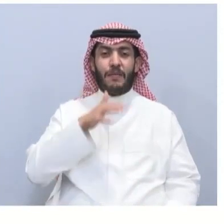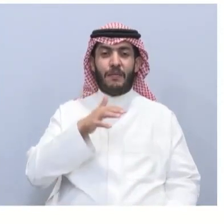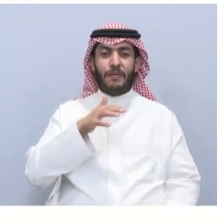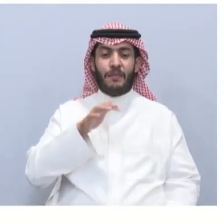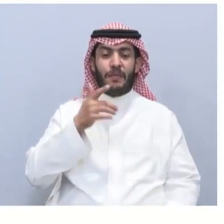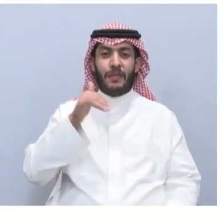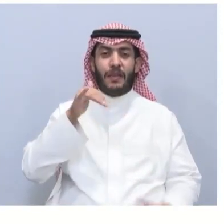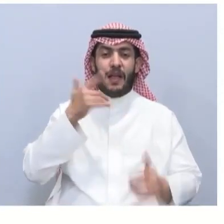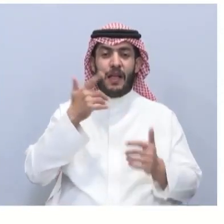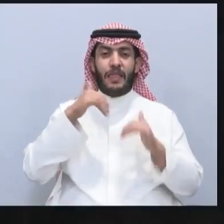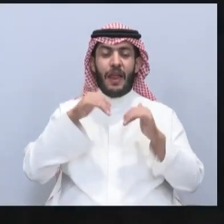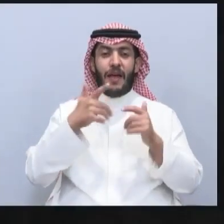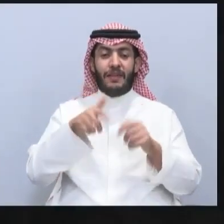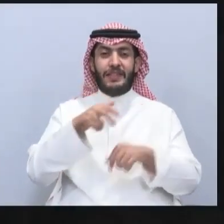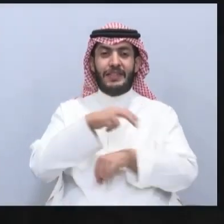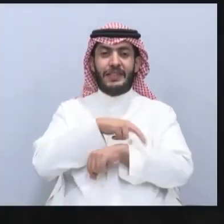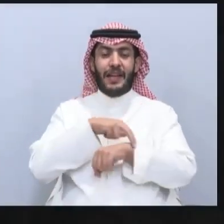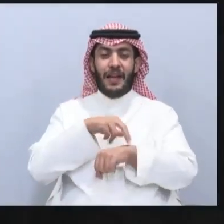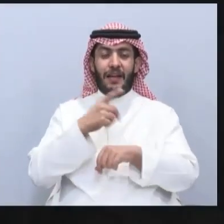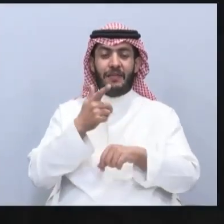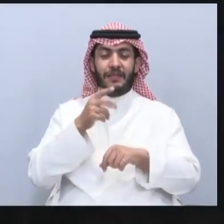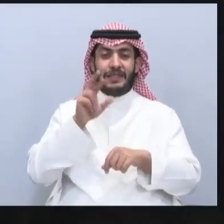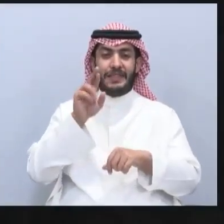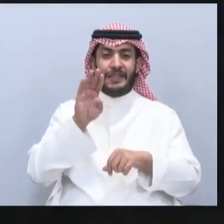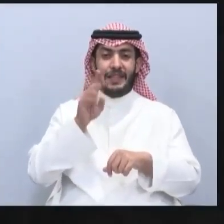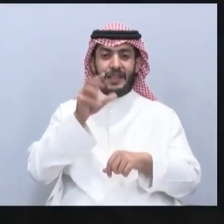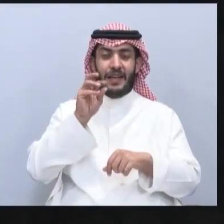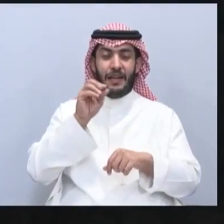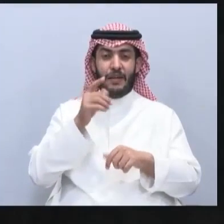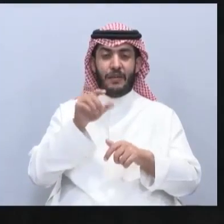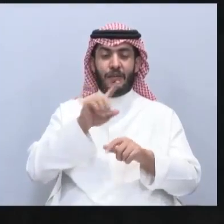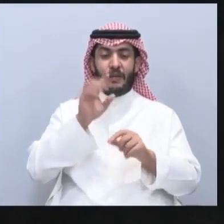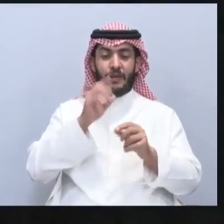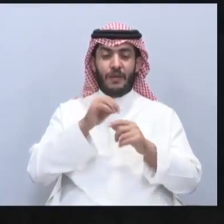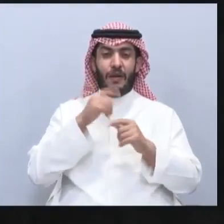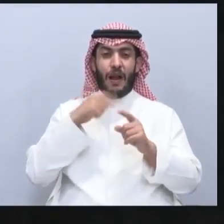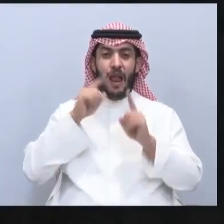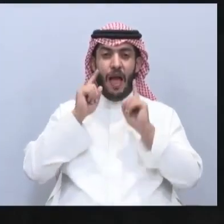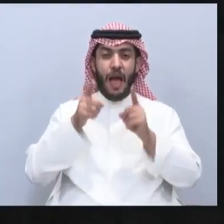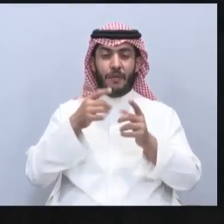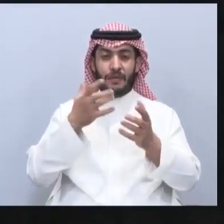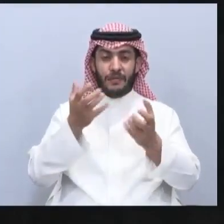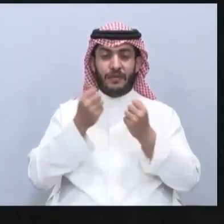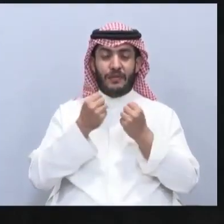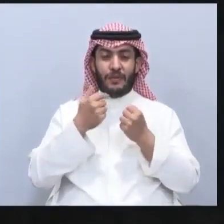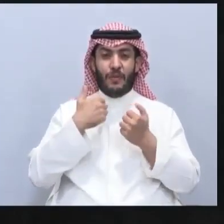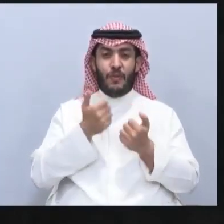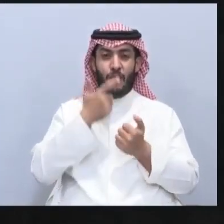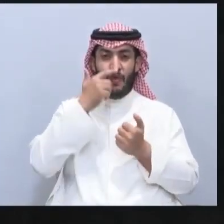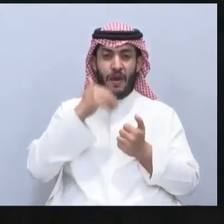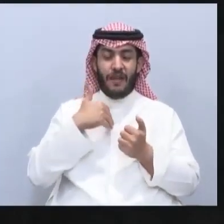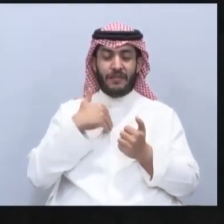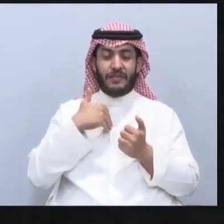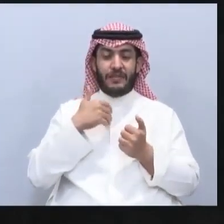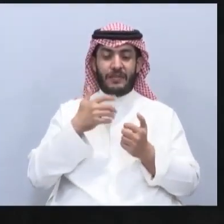كيف كان هو يتعامل مع هذه الزكاه هل كان النبي صلى الله عليه وسلم الذي يامر باخذ الزكاه ياخذها لنفسه